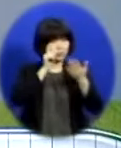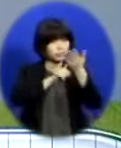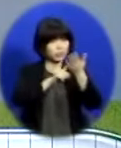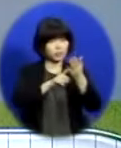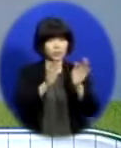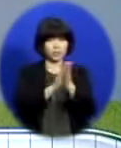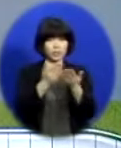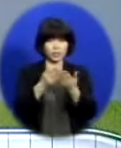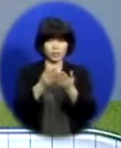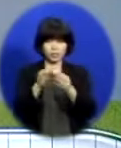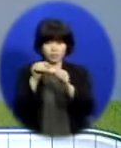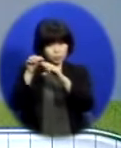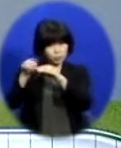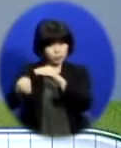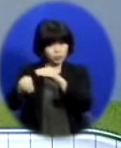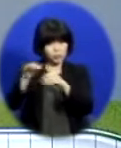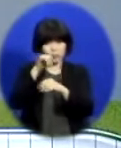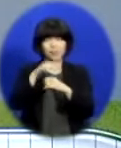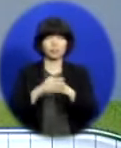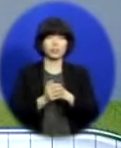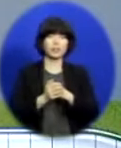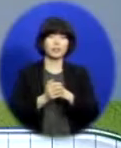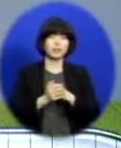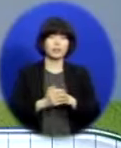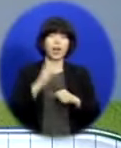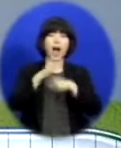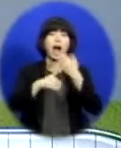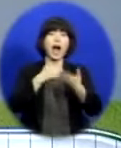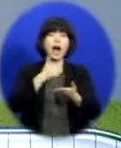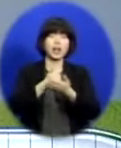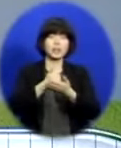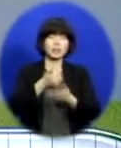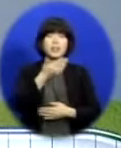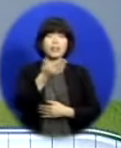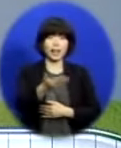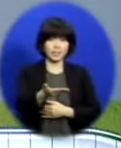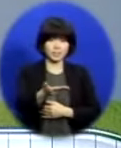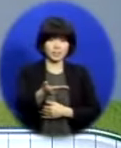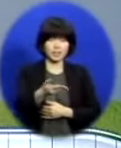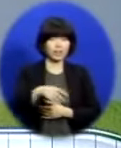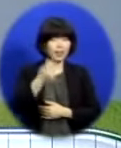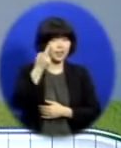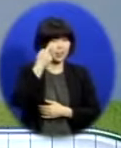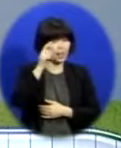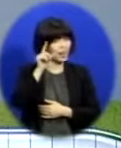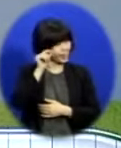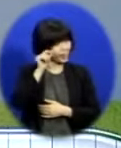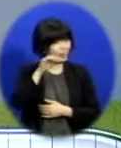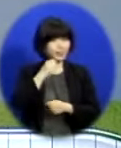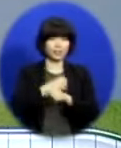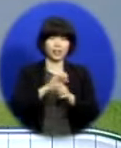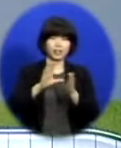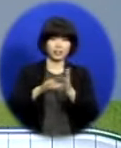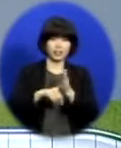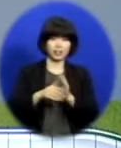구속에 있었어요 하나님이 당신에게 윙크 할